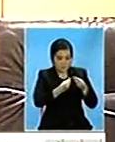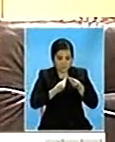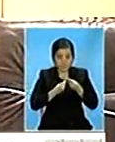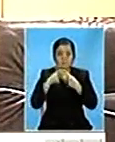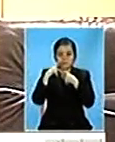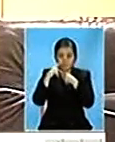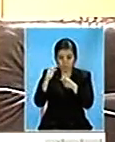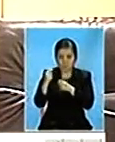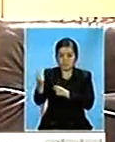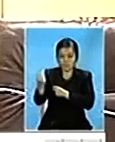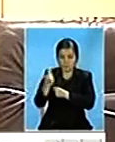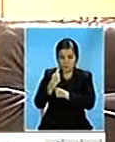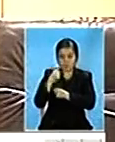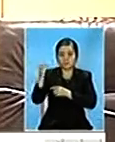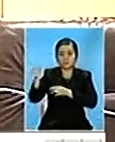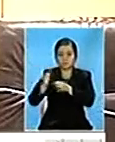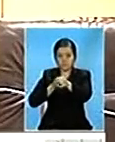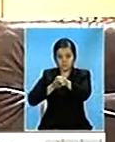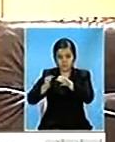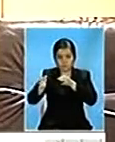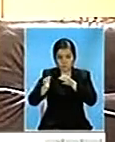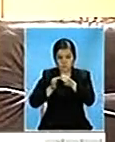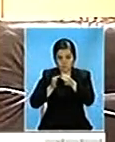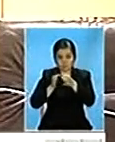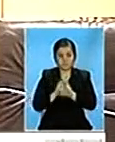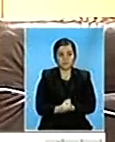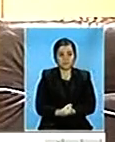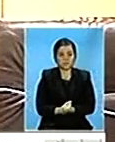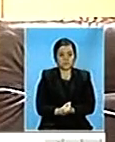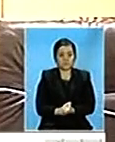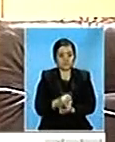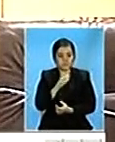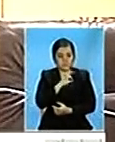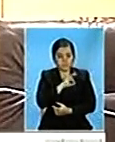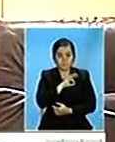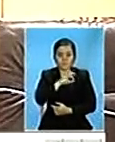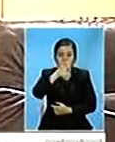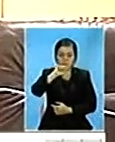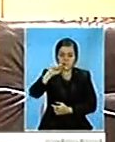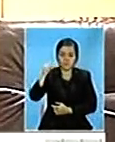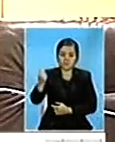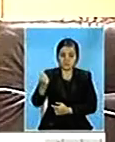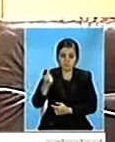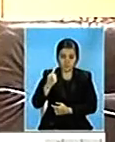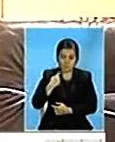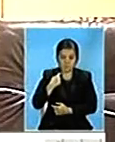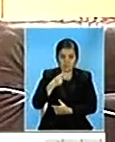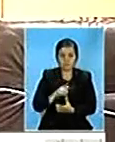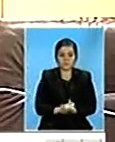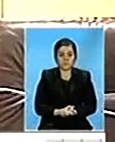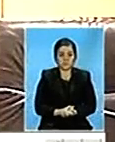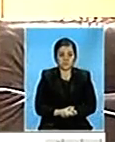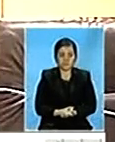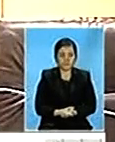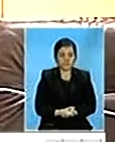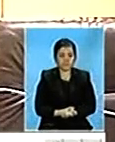บกระทู้ชี้แจงกระทู้ของท่านสมาชิกผู้ทรงเกียรติ